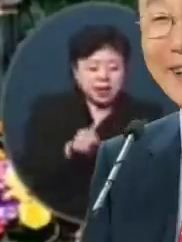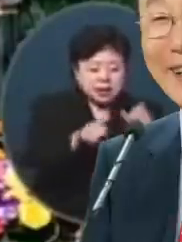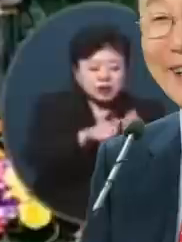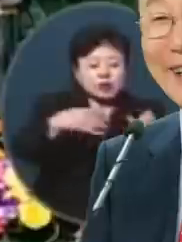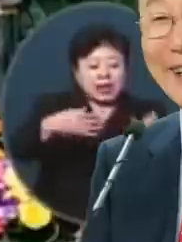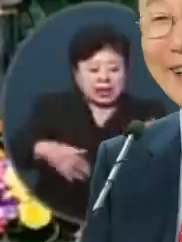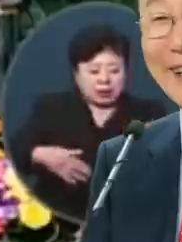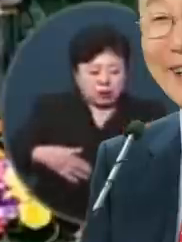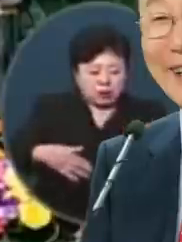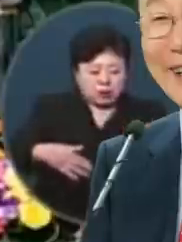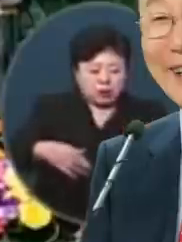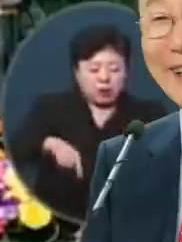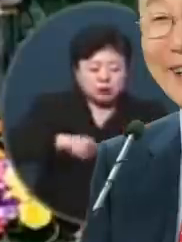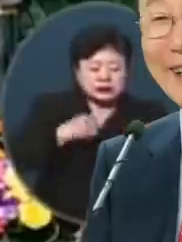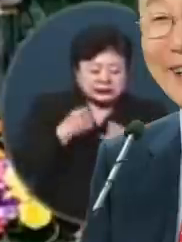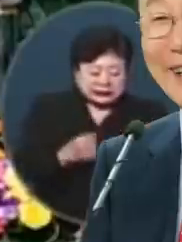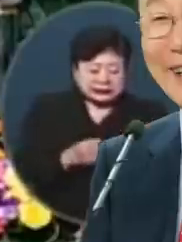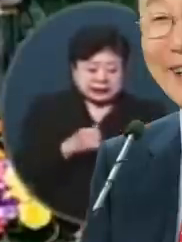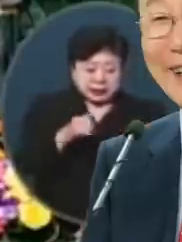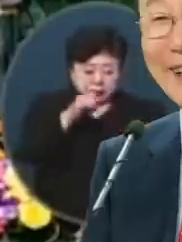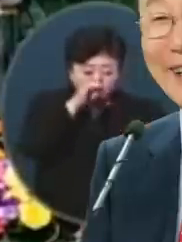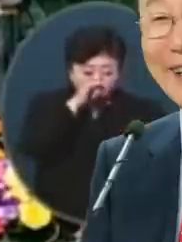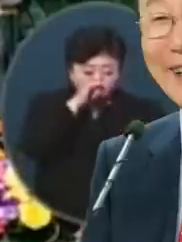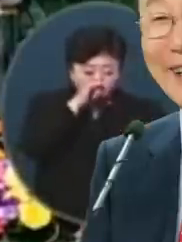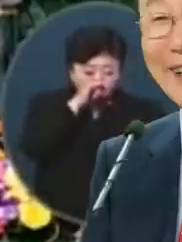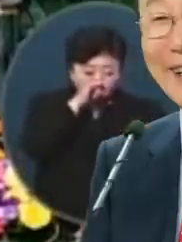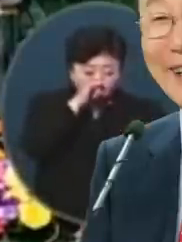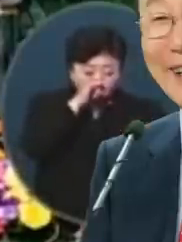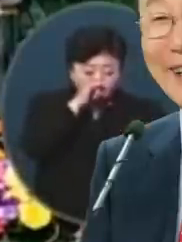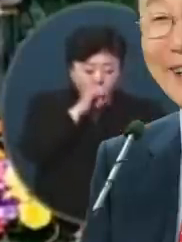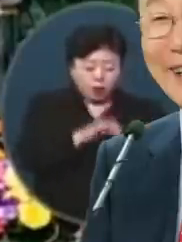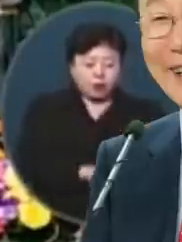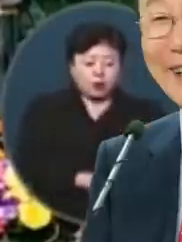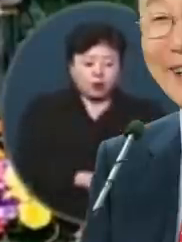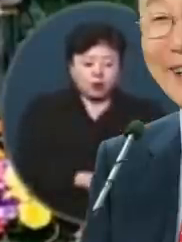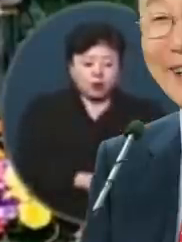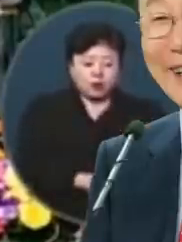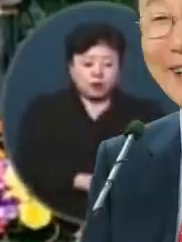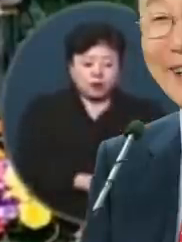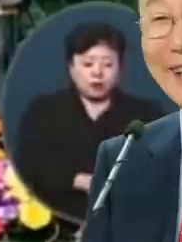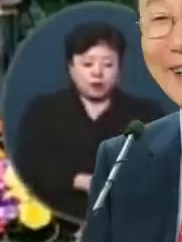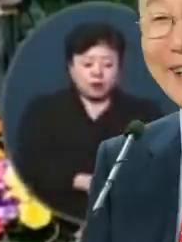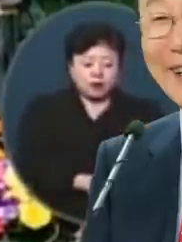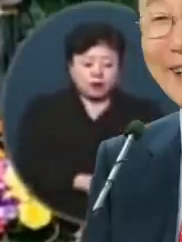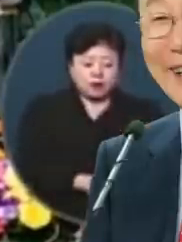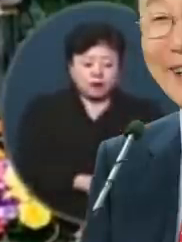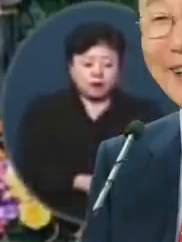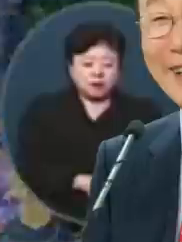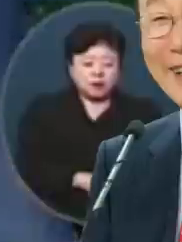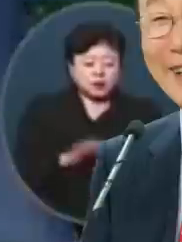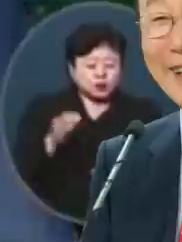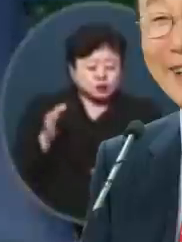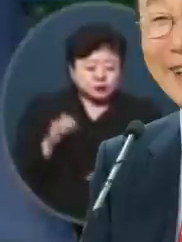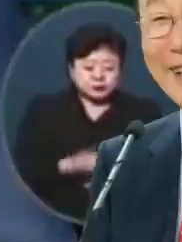하고 혼자 사는 사람들이 많습니다. 요